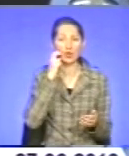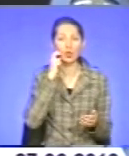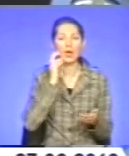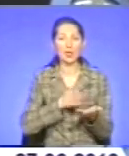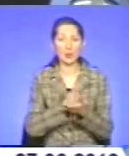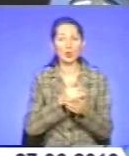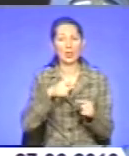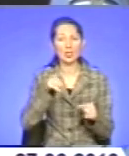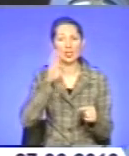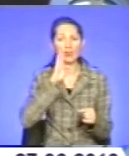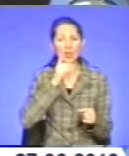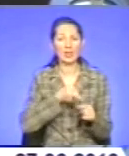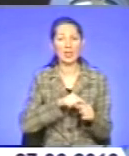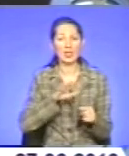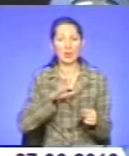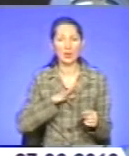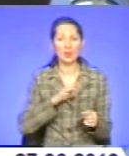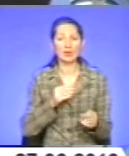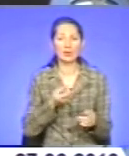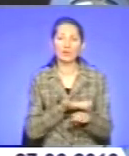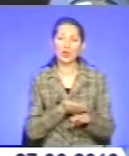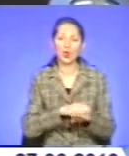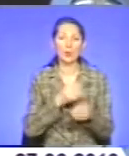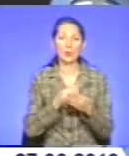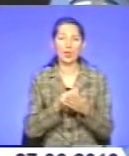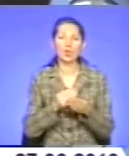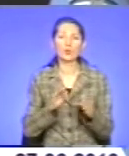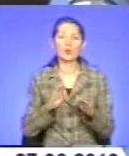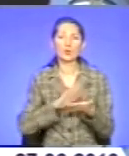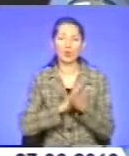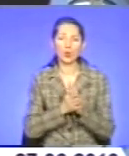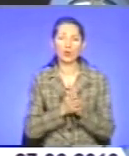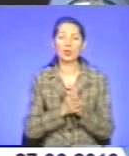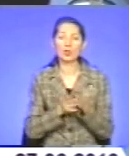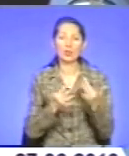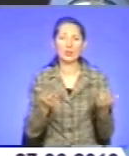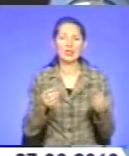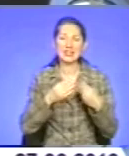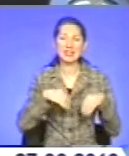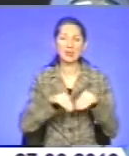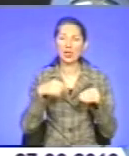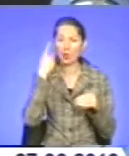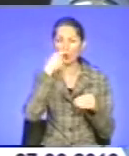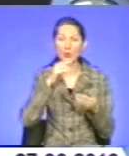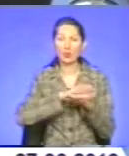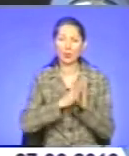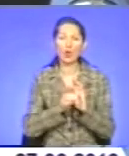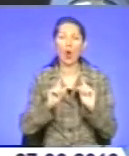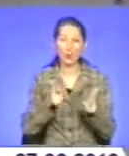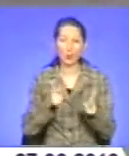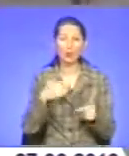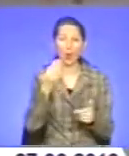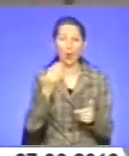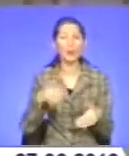дівчата, які перебували в скрутному матеріальному становищі, збіг тяжких сімейних, особистих обставин, погоджувалися на його